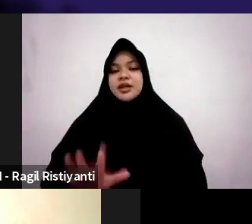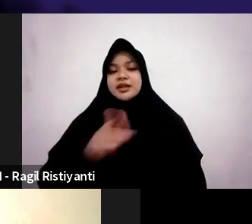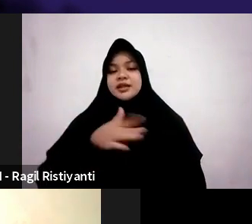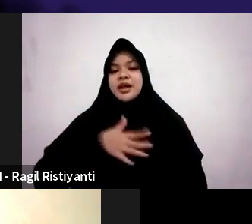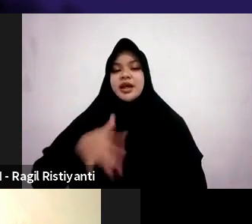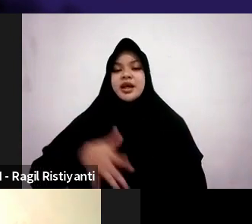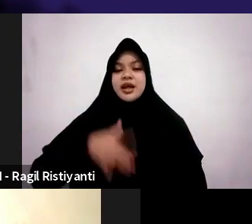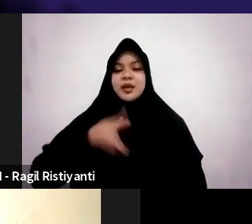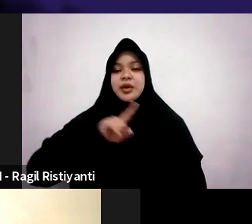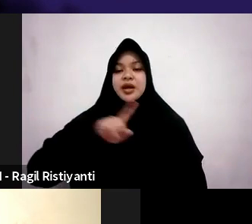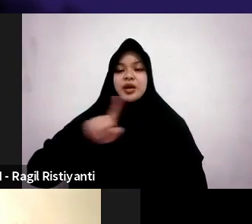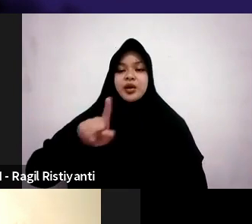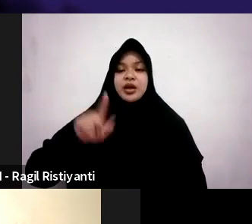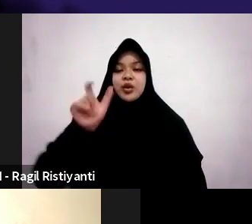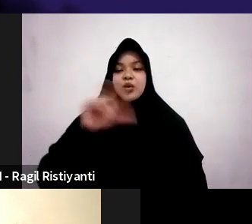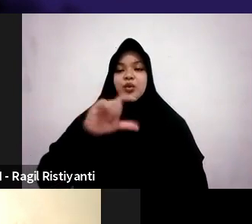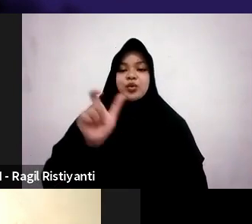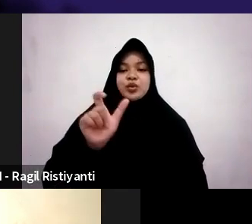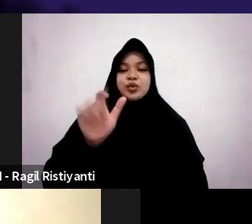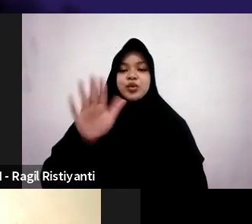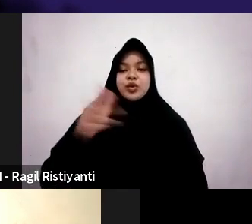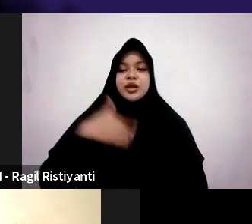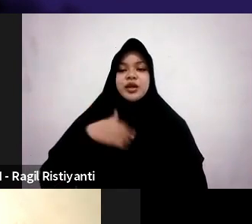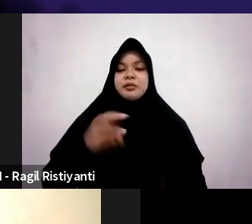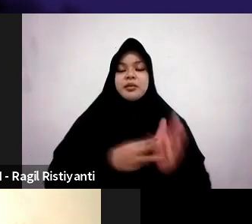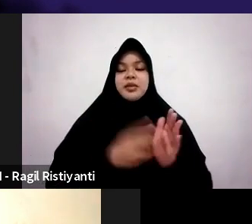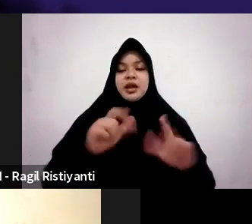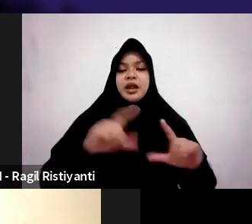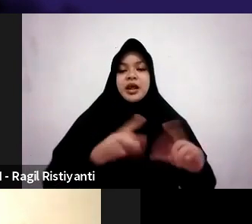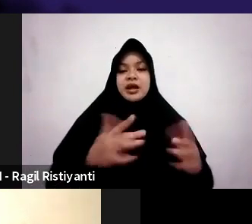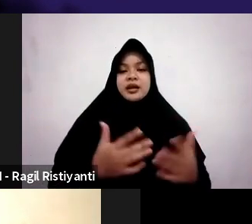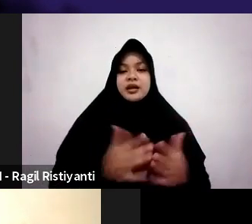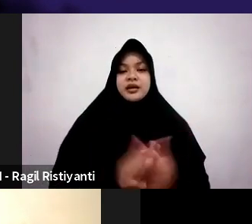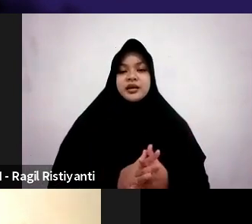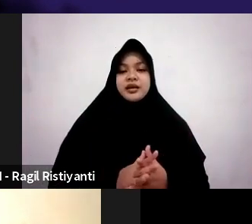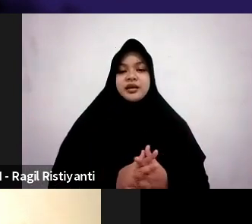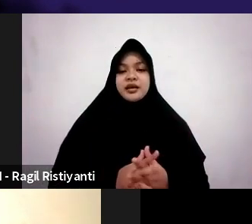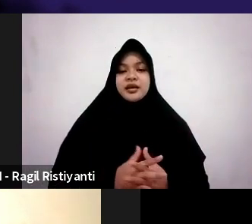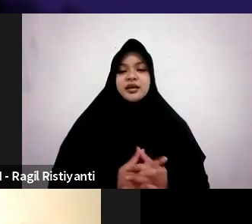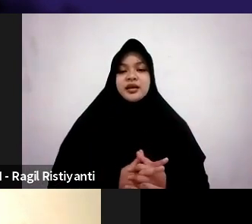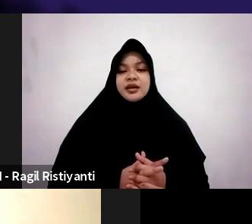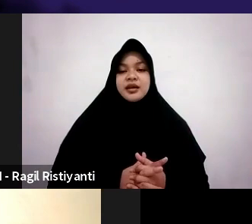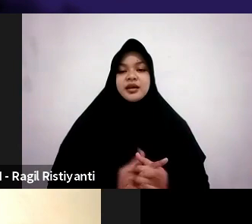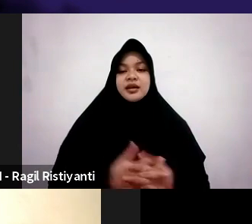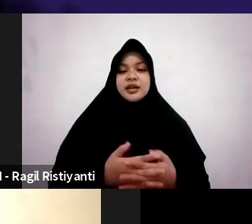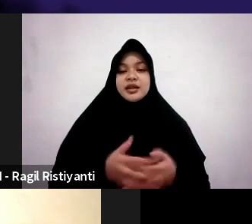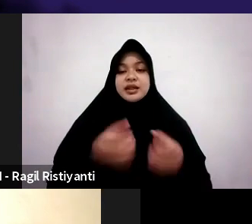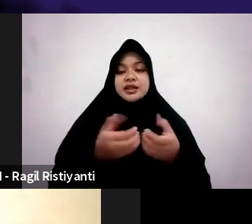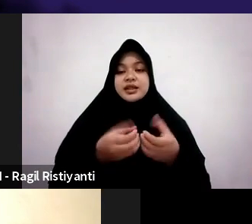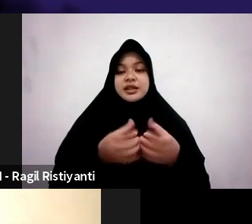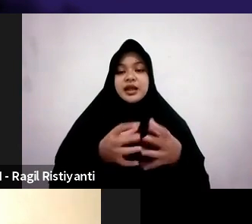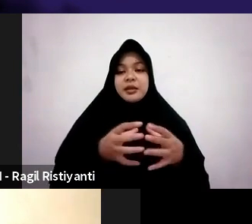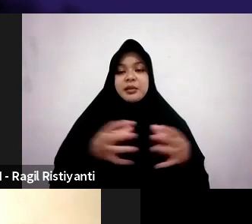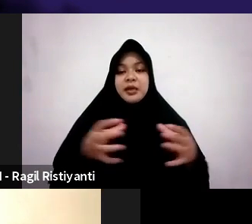ke pucuk KM Mbak Mila ya Dan hati cat sudah kayaknya banyak